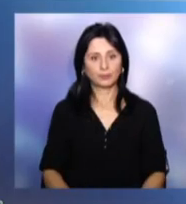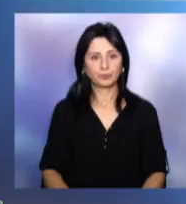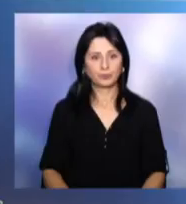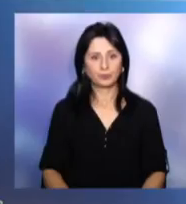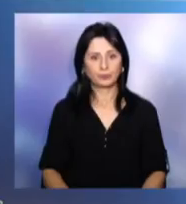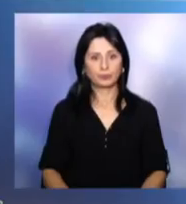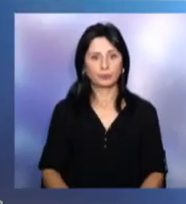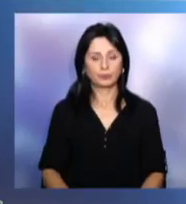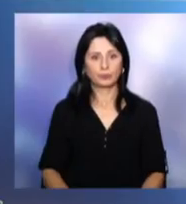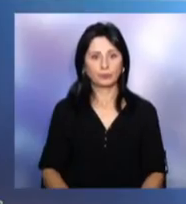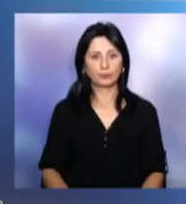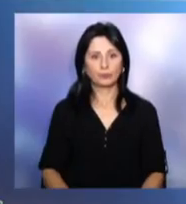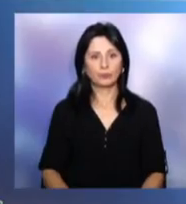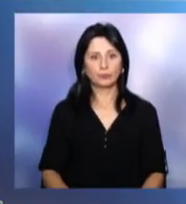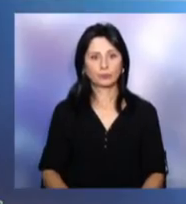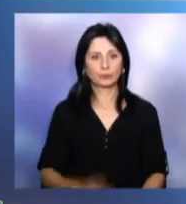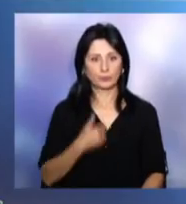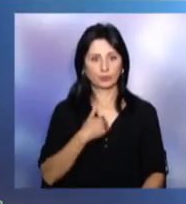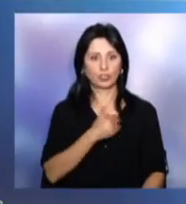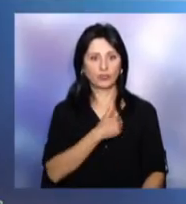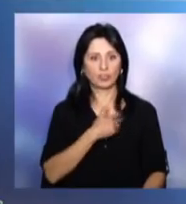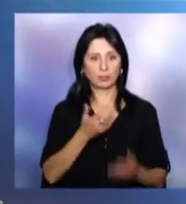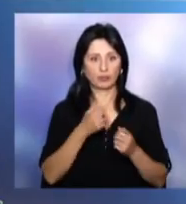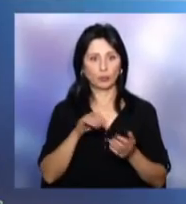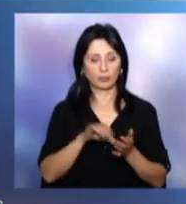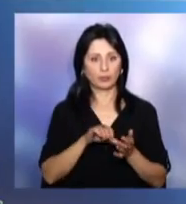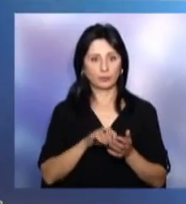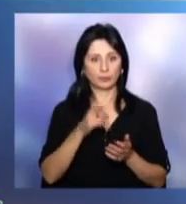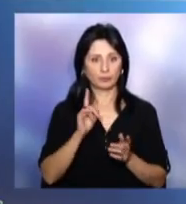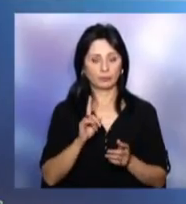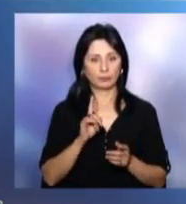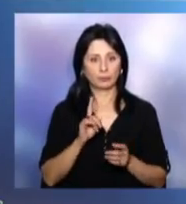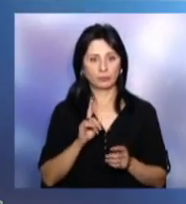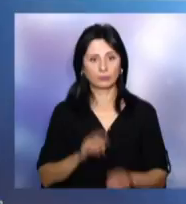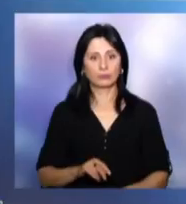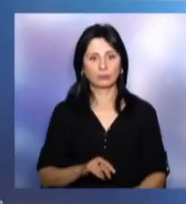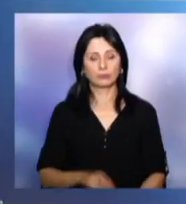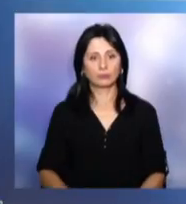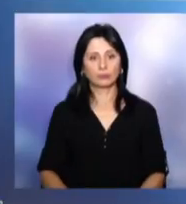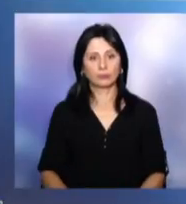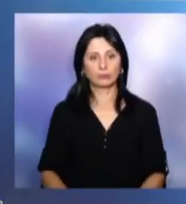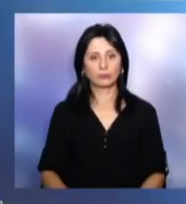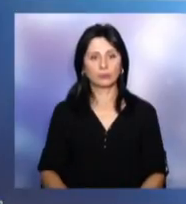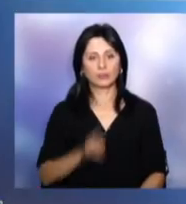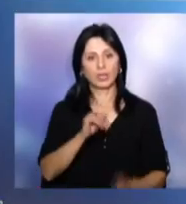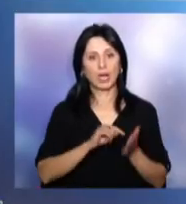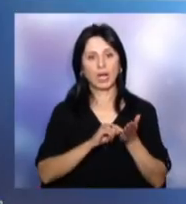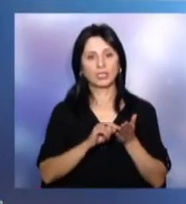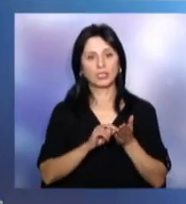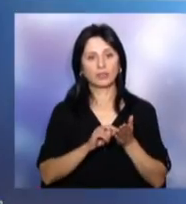მოდით მაშინ ჩვენ გვინდა რომ მივიღოთ მაქსიმალური ცოდნა, იმიტომ რომ აქ თქვენ ხაზი